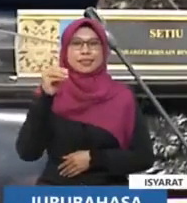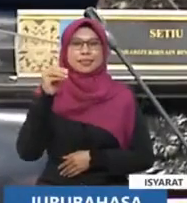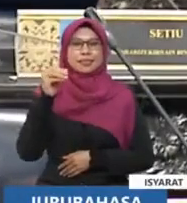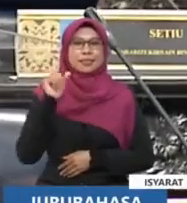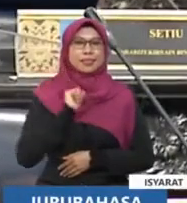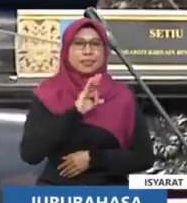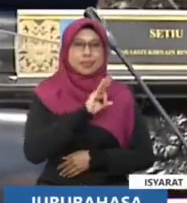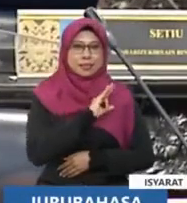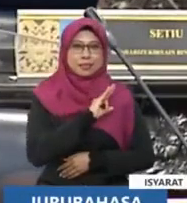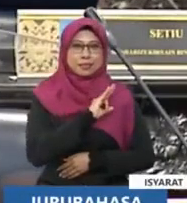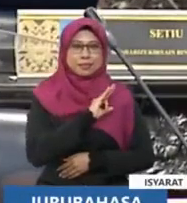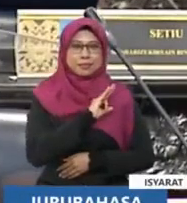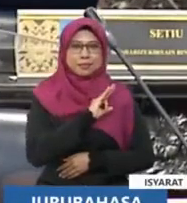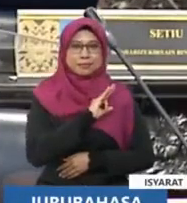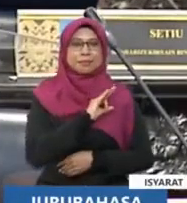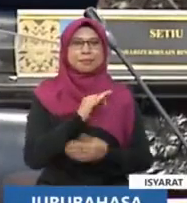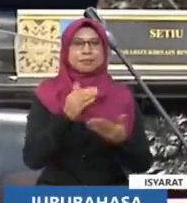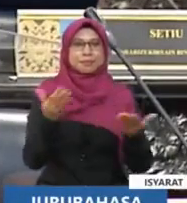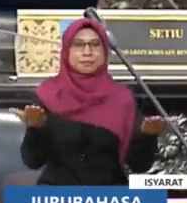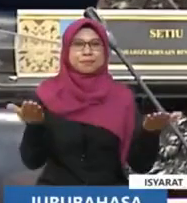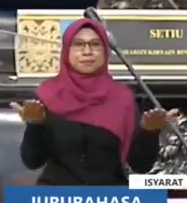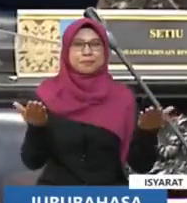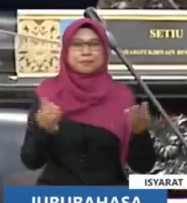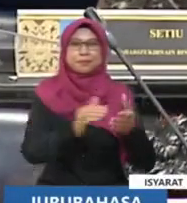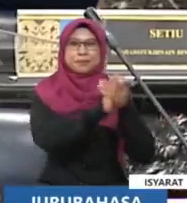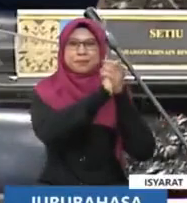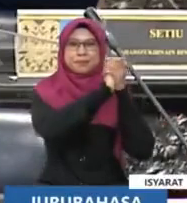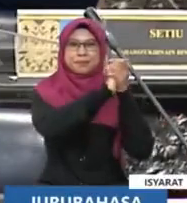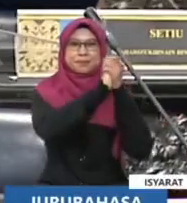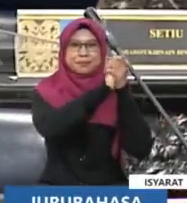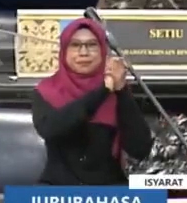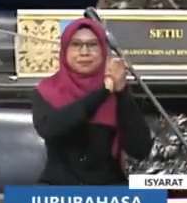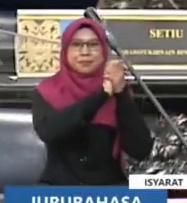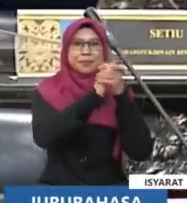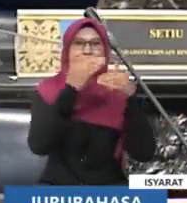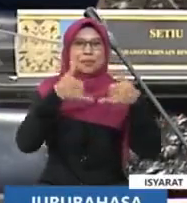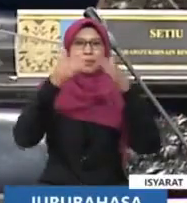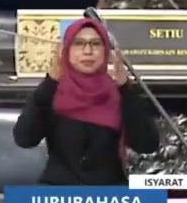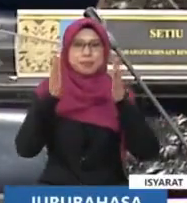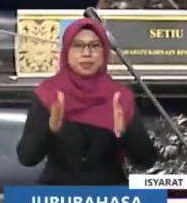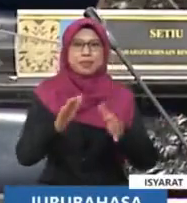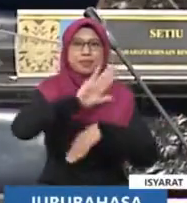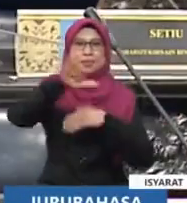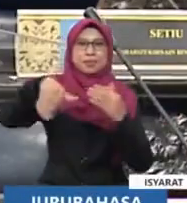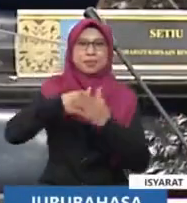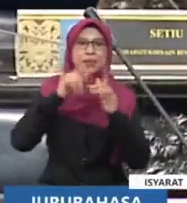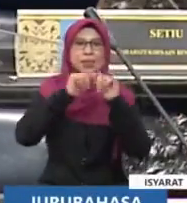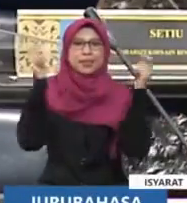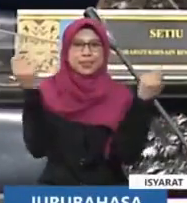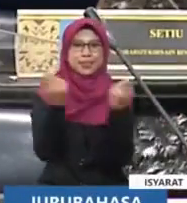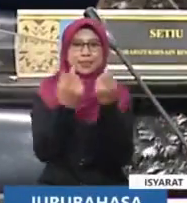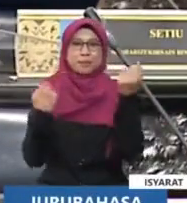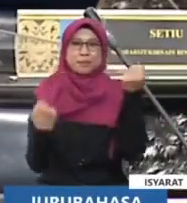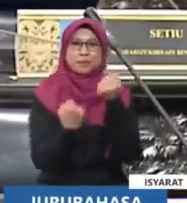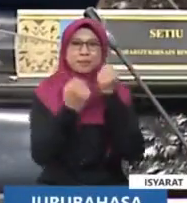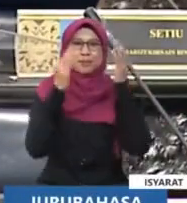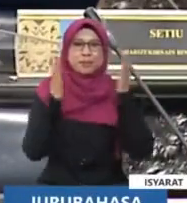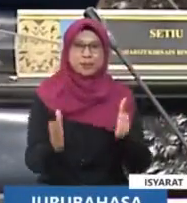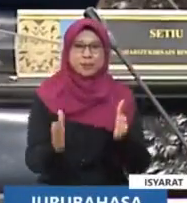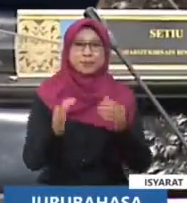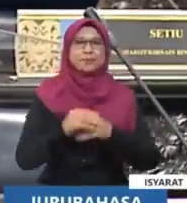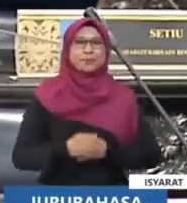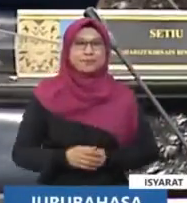Wilayah Persekutuan, sekali lagi saya ingin mengucapkan syabas dan tahniah kepada para pemain dan seluruh pasukan dan penyokong KL